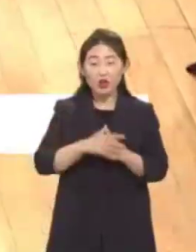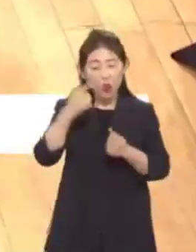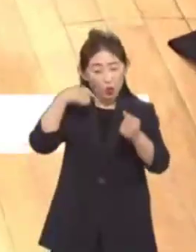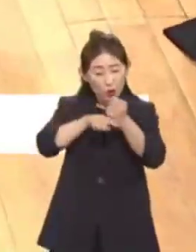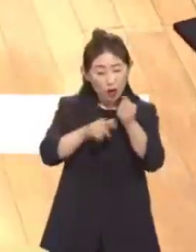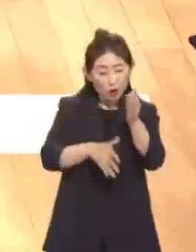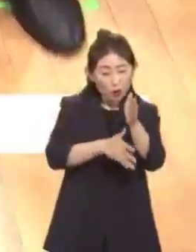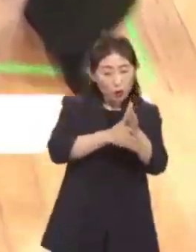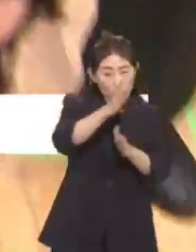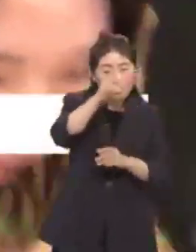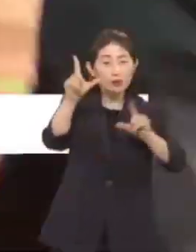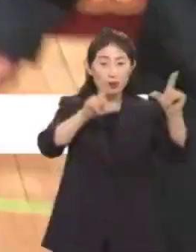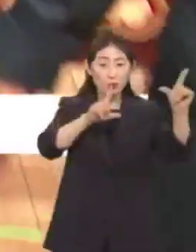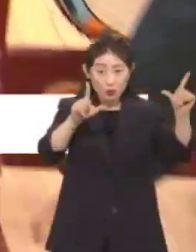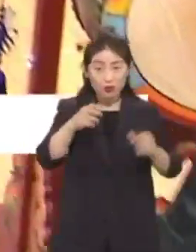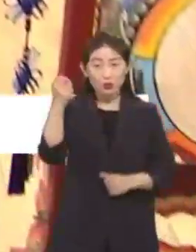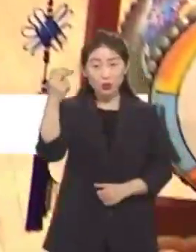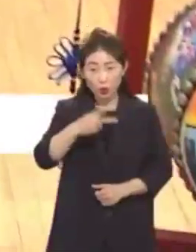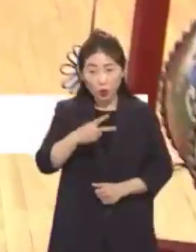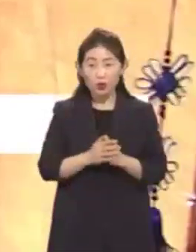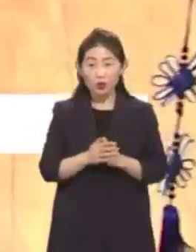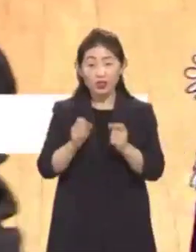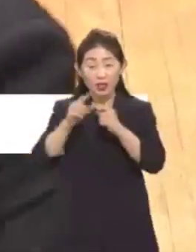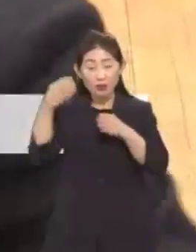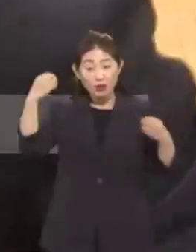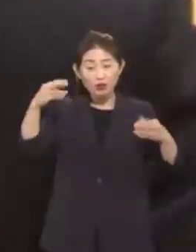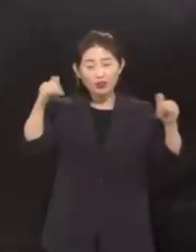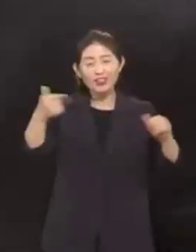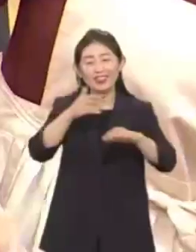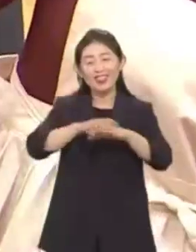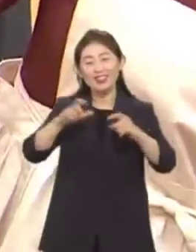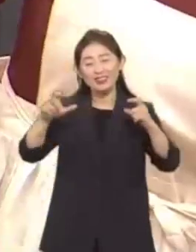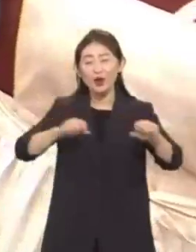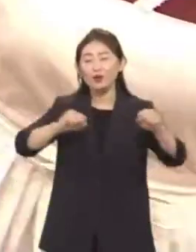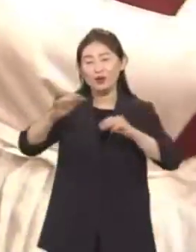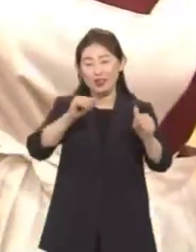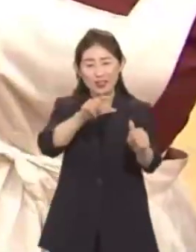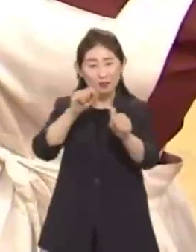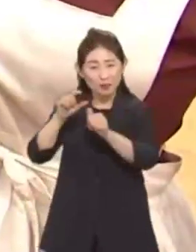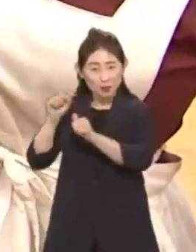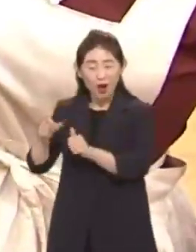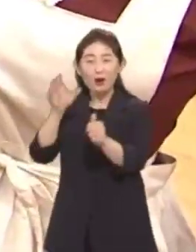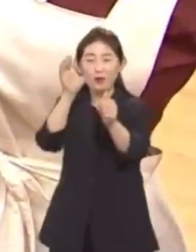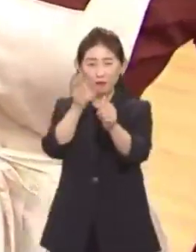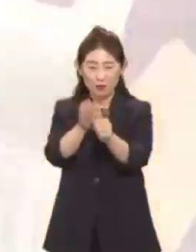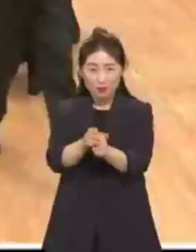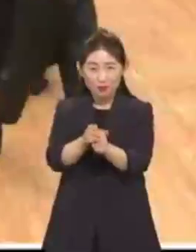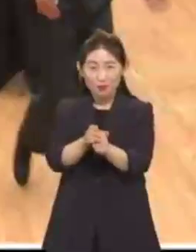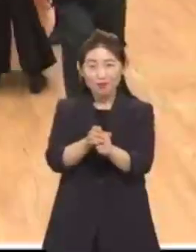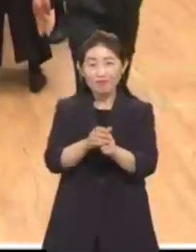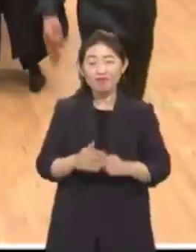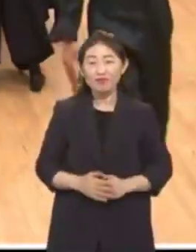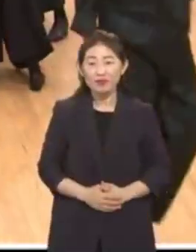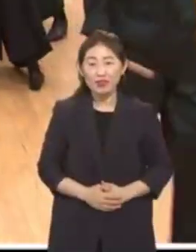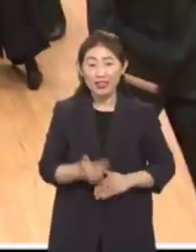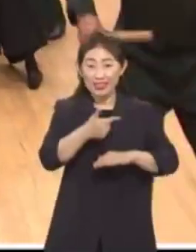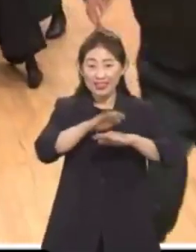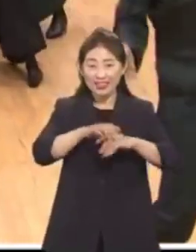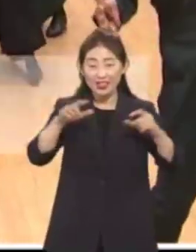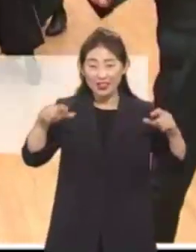과학도시 대전의 이미지는 물론 출연진을 지역 연극인들로 채워 지역 연극 발전의 의미를 더했습니다. 대전